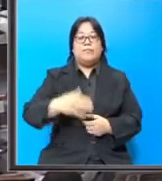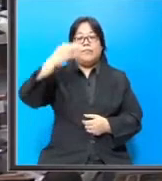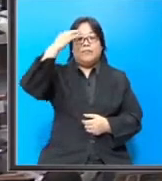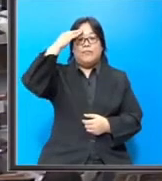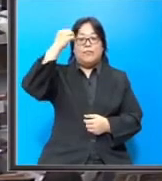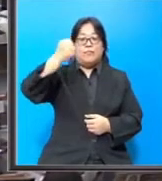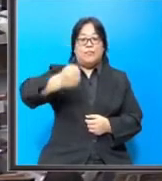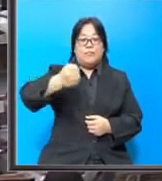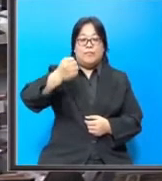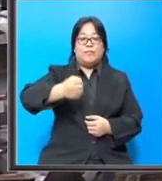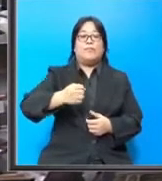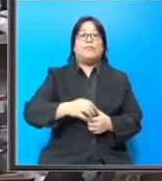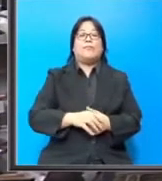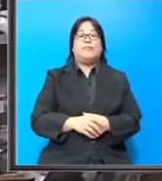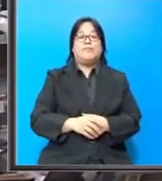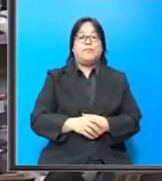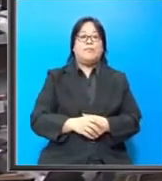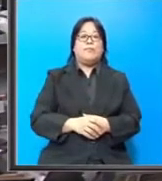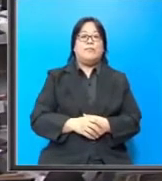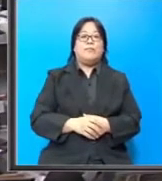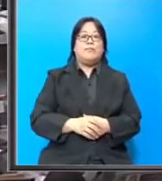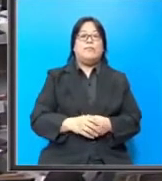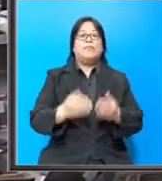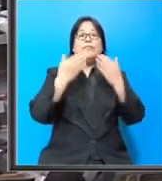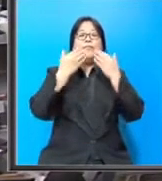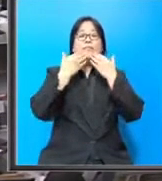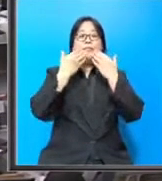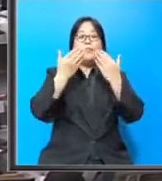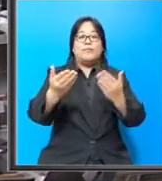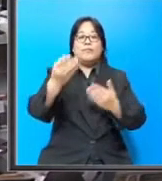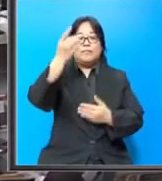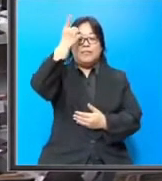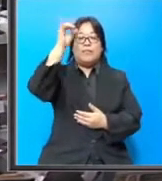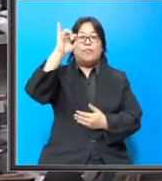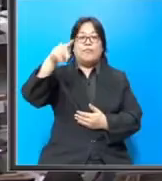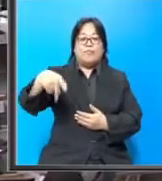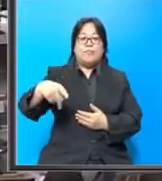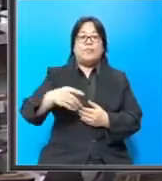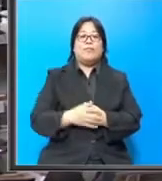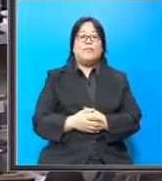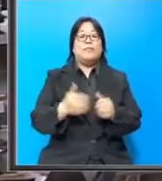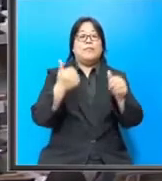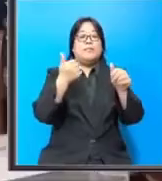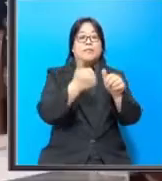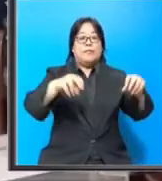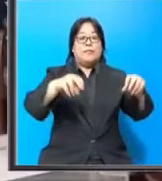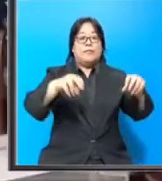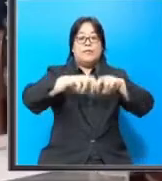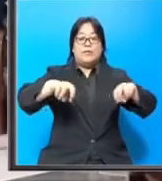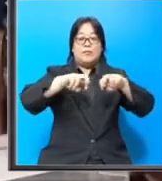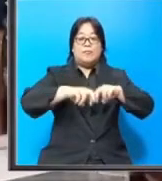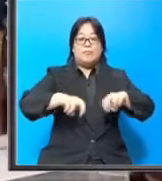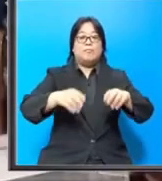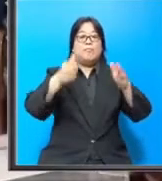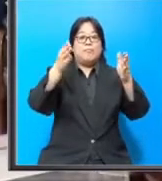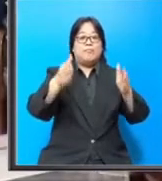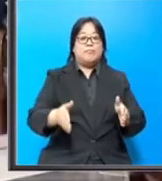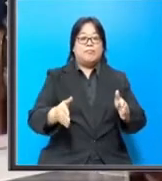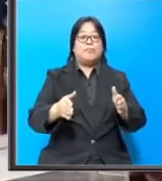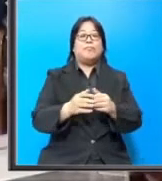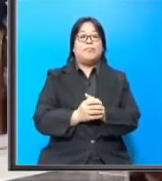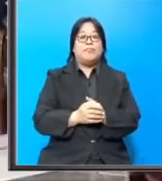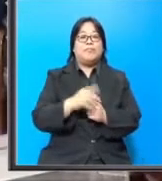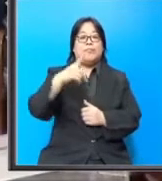Assalamualaikum warahmatullahi wabarakatuh Terima kasih tadi Abdul berdasarkan kajian penduduk